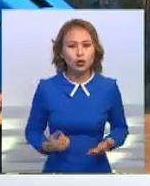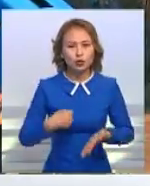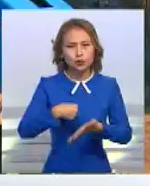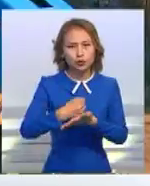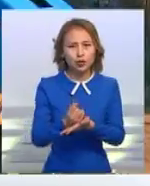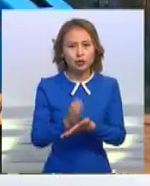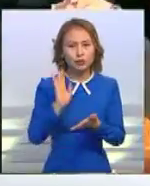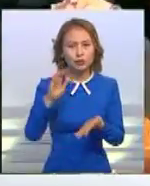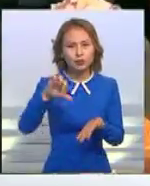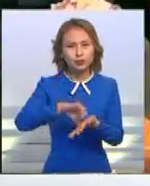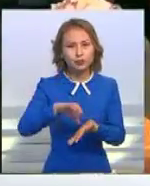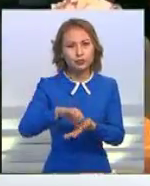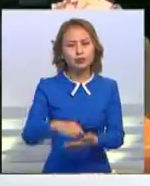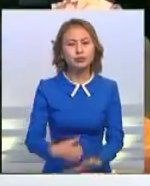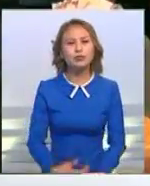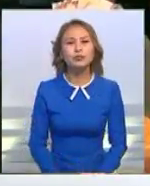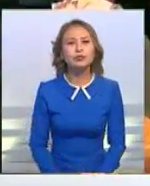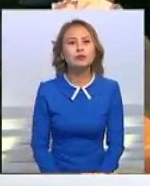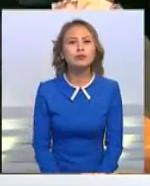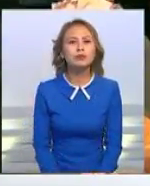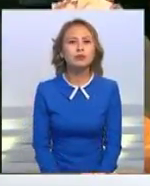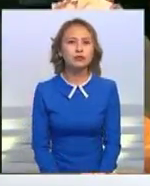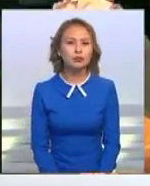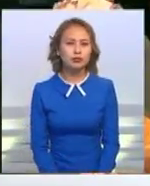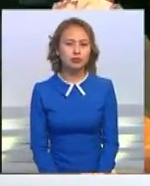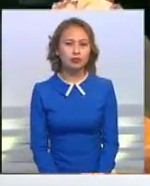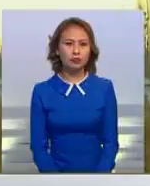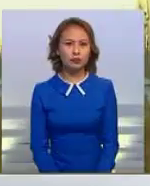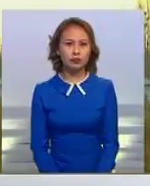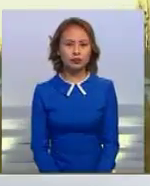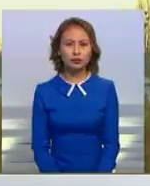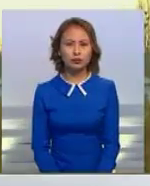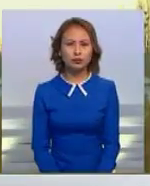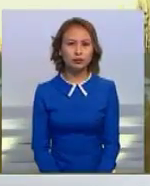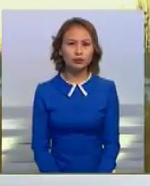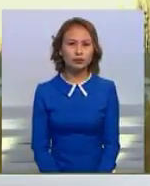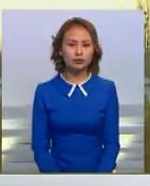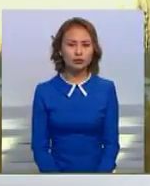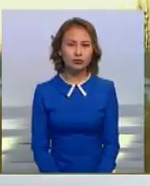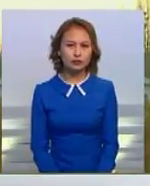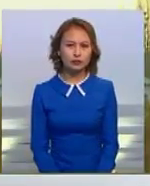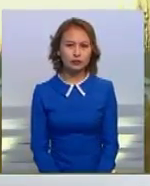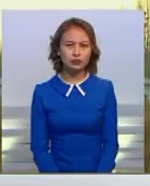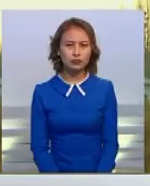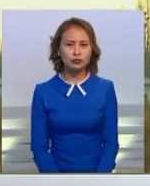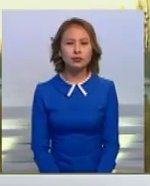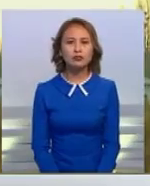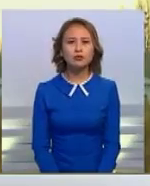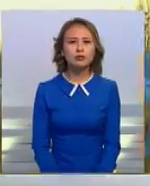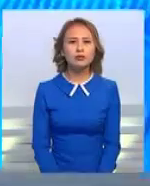жұмысқа орналасатын болады. Нұрлан Жақыпбеков, Әлхайдар Тұрлыханов, хабар 24, Қызылорда облысы.